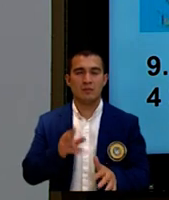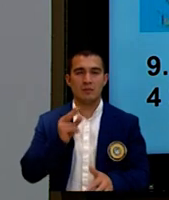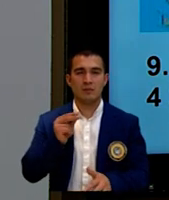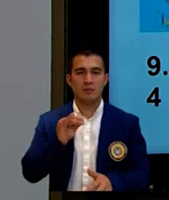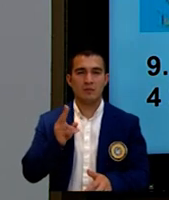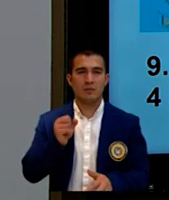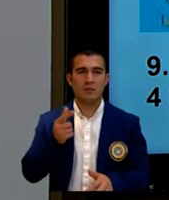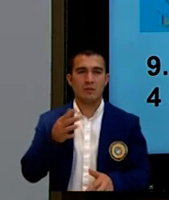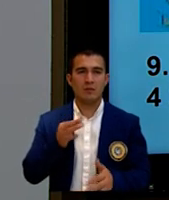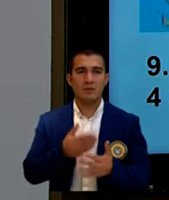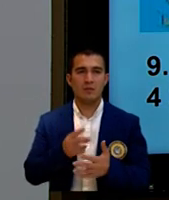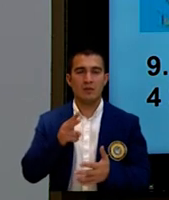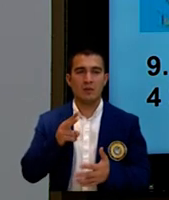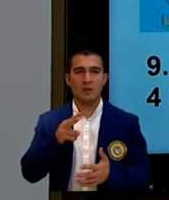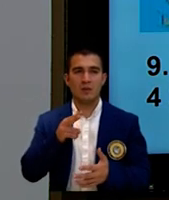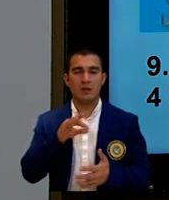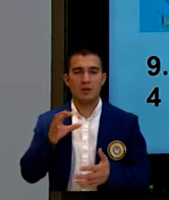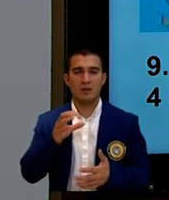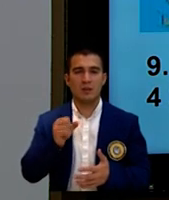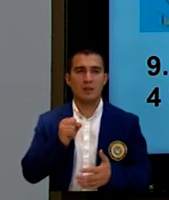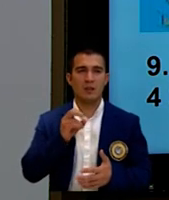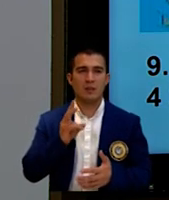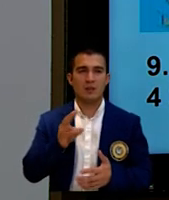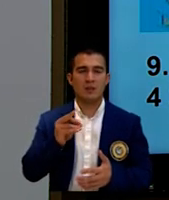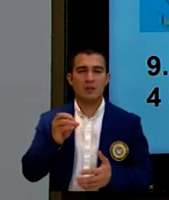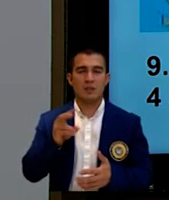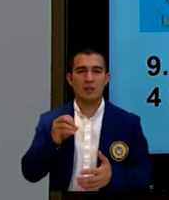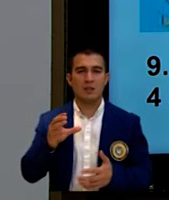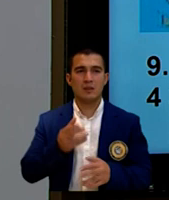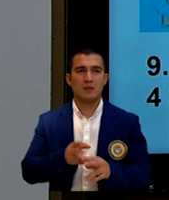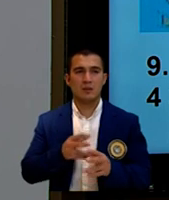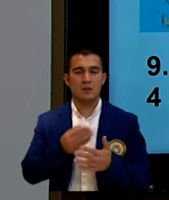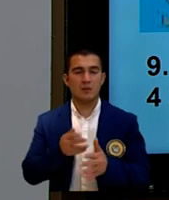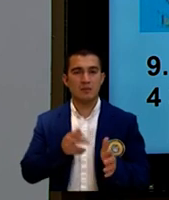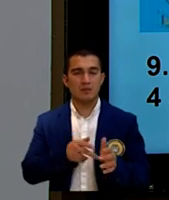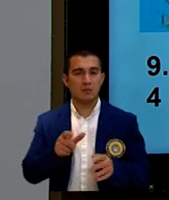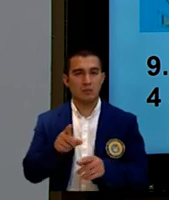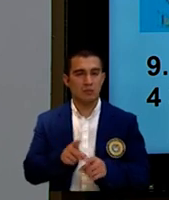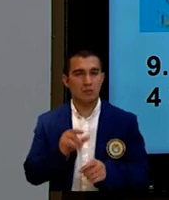Chicago va Los-Anjeles oralig'idagi temir yo'l egallab turibdi.